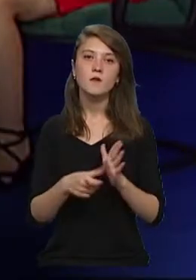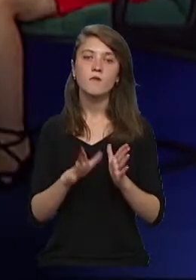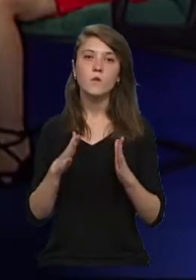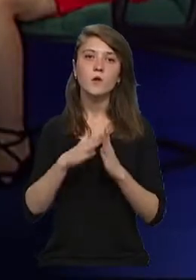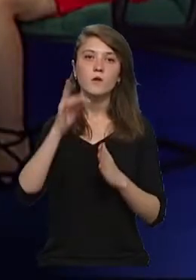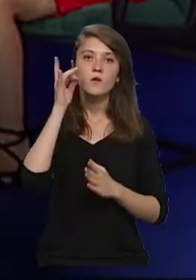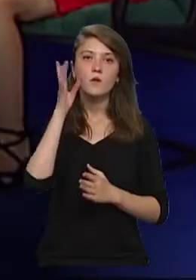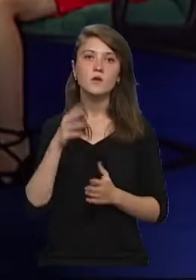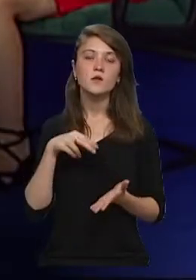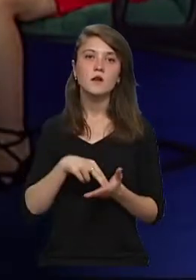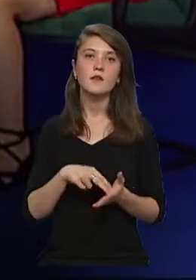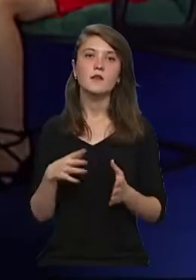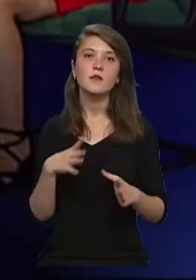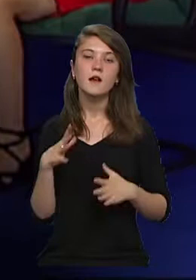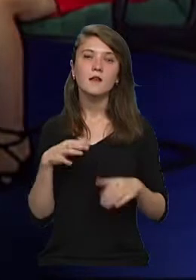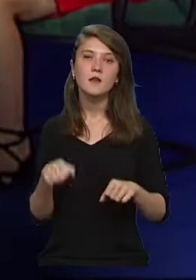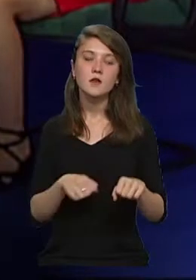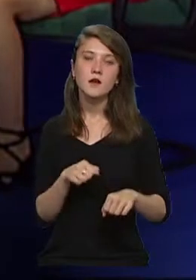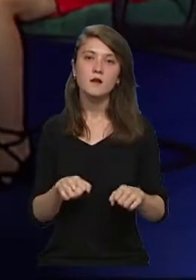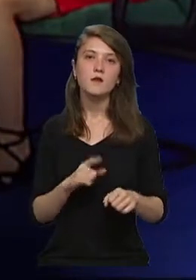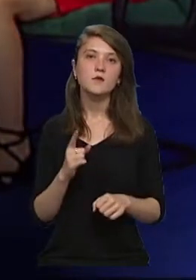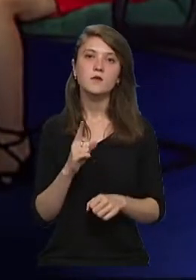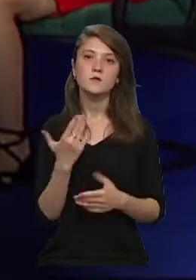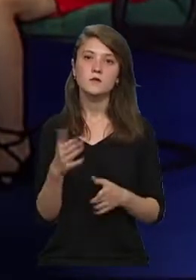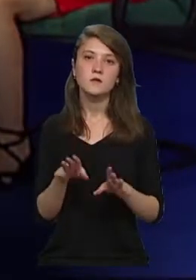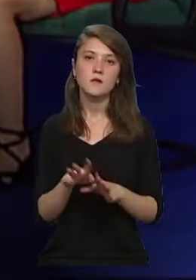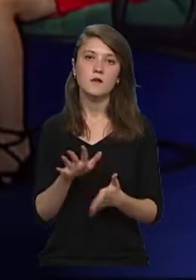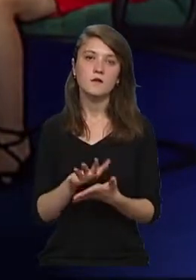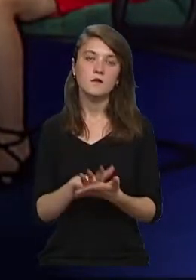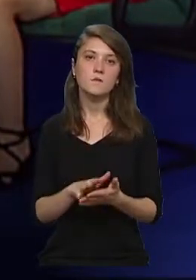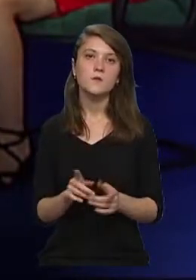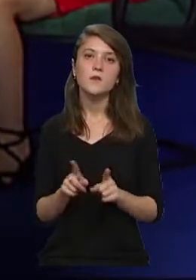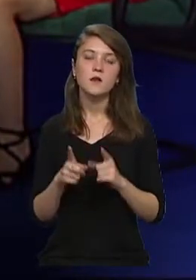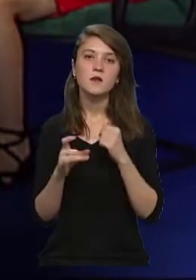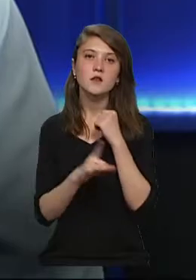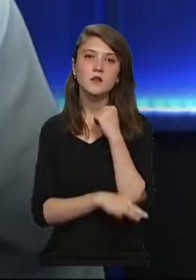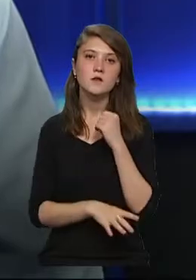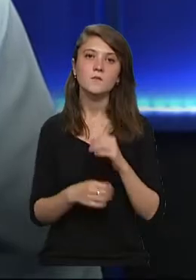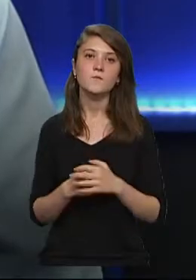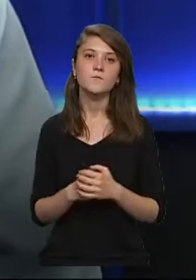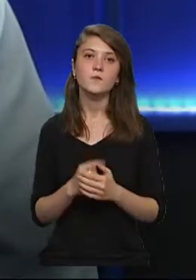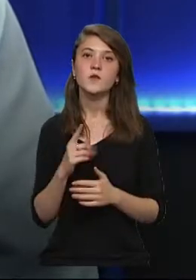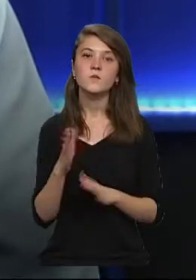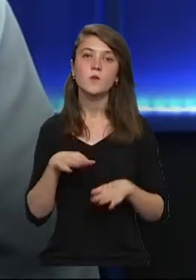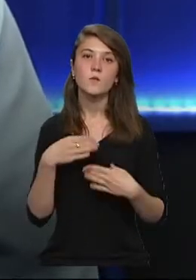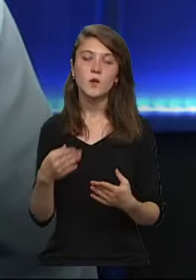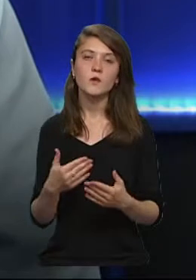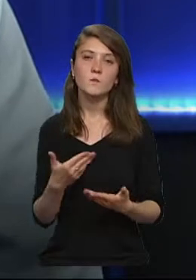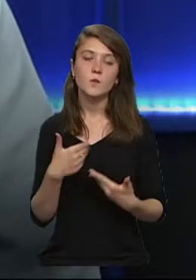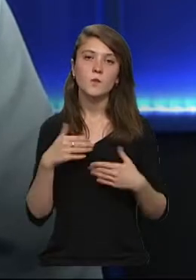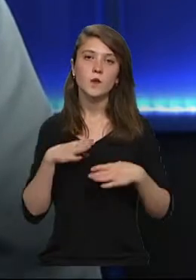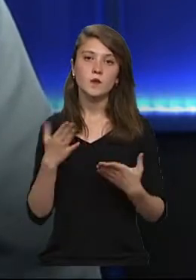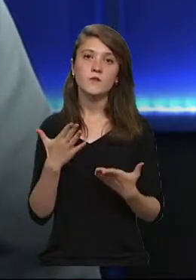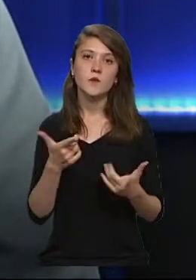культури, стоять тренажери, хлопці займаються. Кажу, а що за убогі, що за така ніщета? То що ви пропонуєте? Я пропоную, якщо